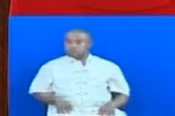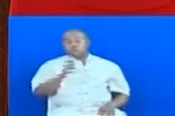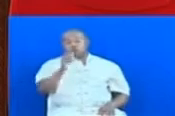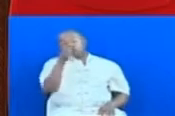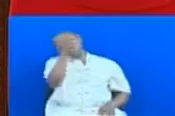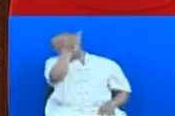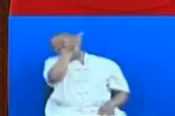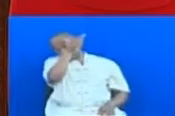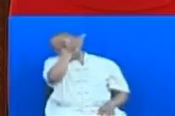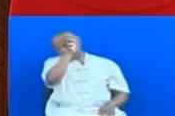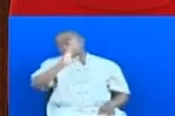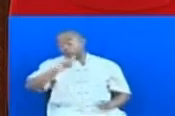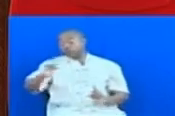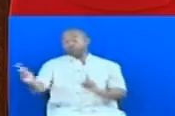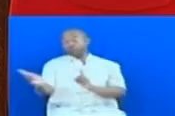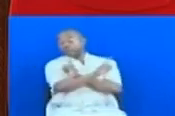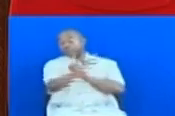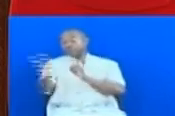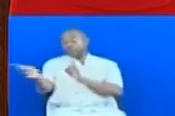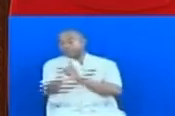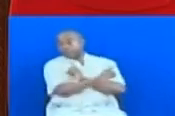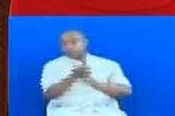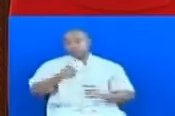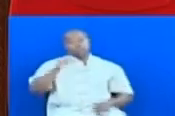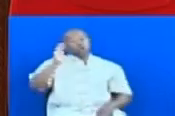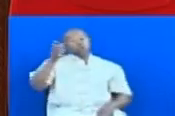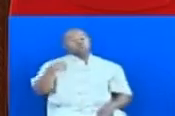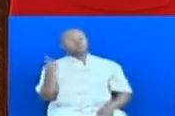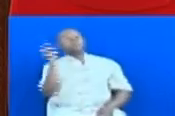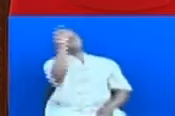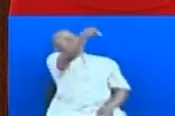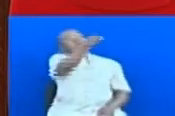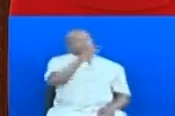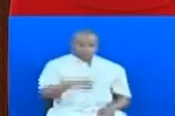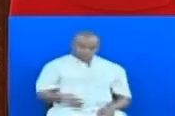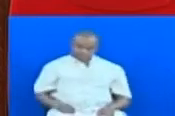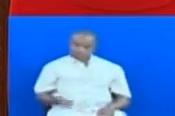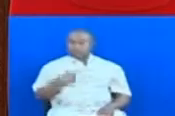au wanaojipitisha pitisha hao waambie mwenyewe ninakuja. Nashukuru